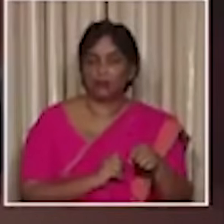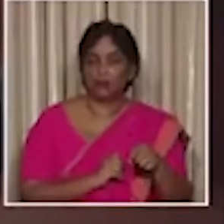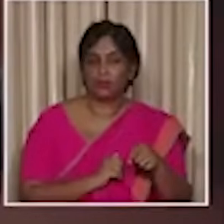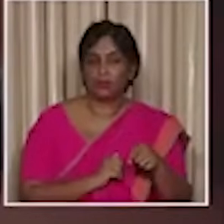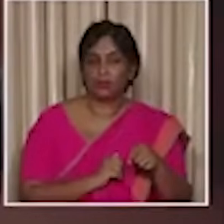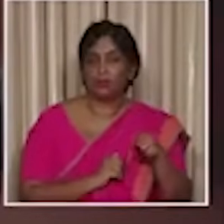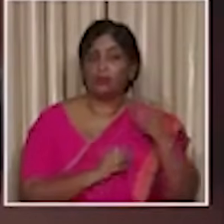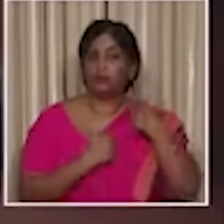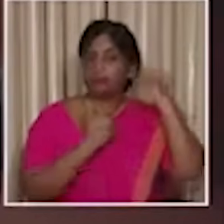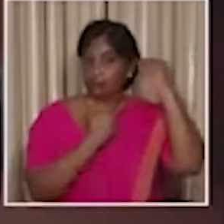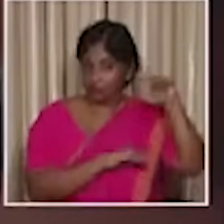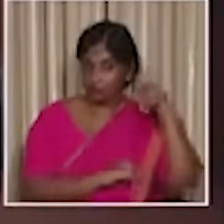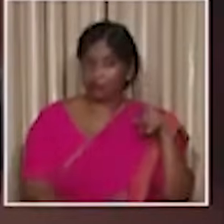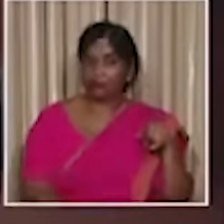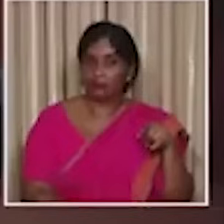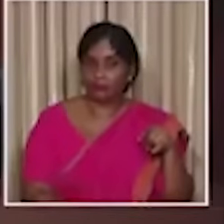රොක් පොස්පේට් යැවීම සඳහා